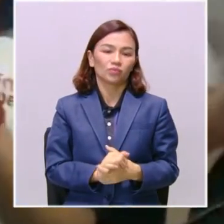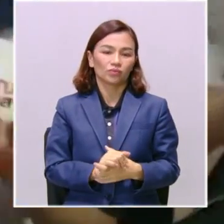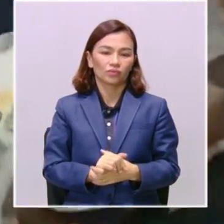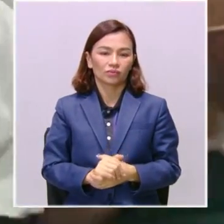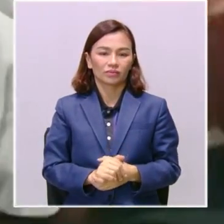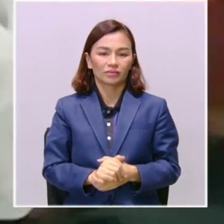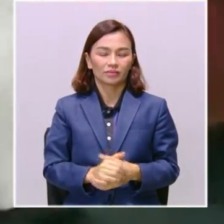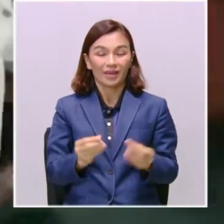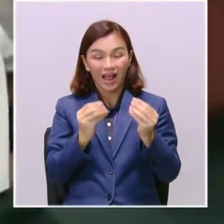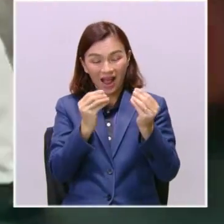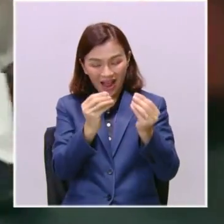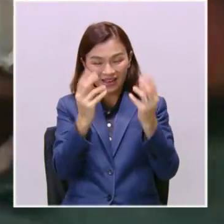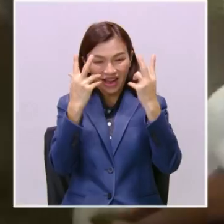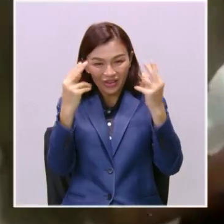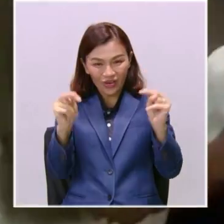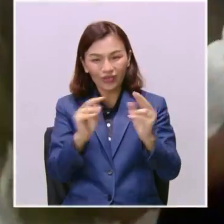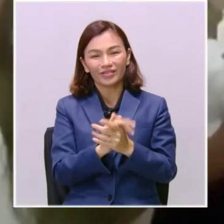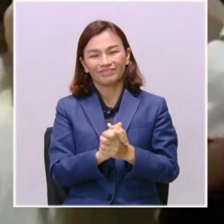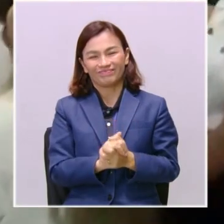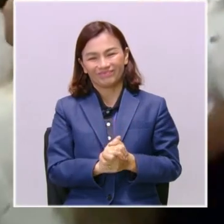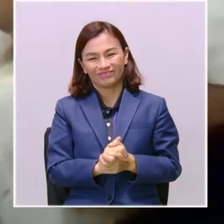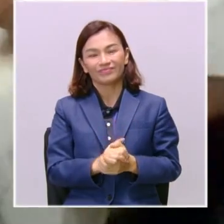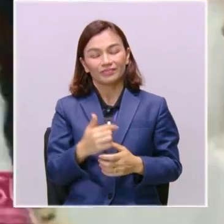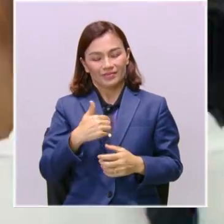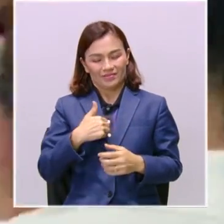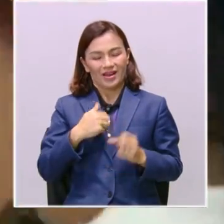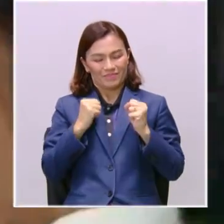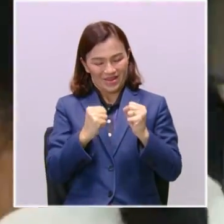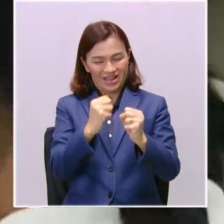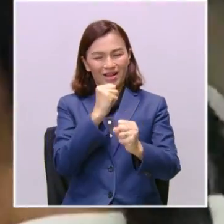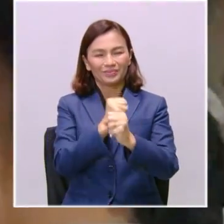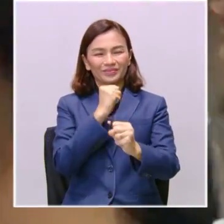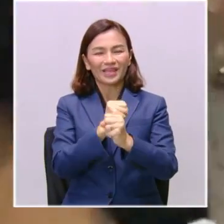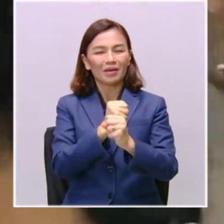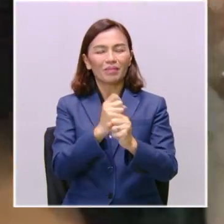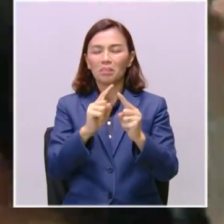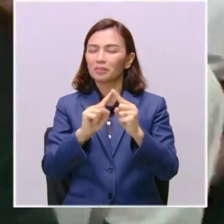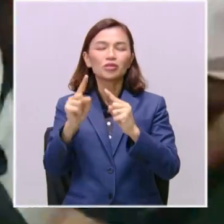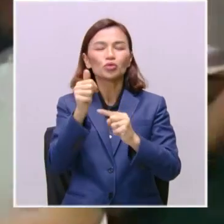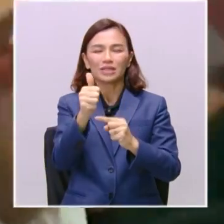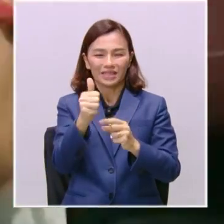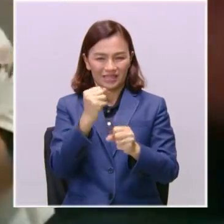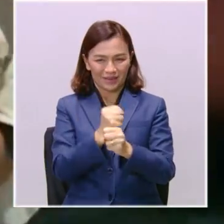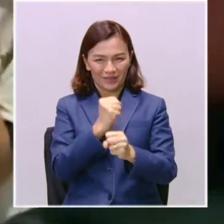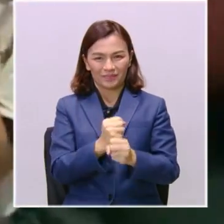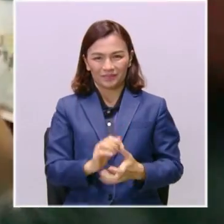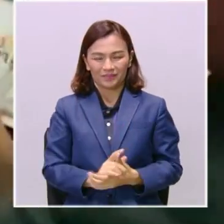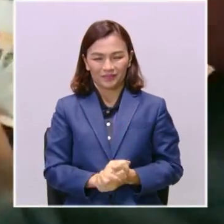ให้ลุงเป็นนายกนะ จะทำให้ดีที่สุดนะคะ หัวร้อนนะคะ